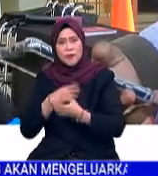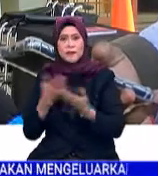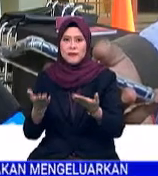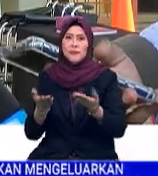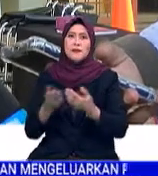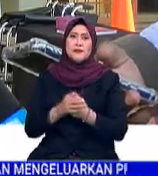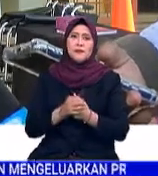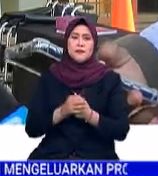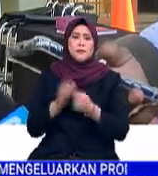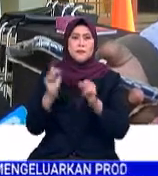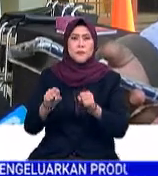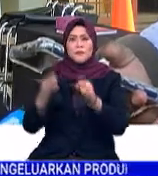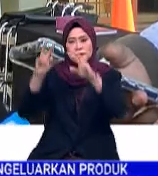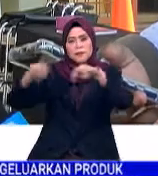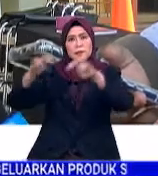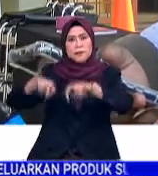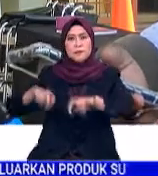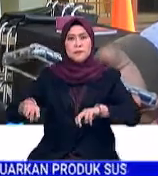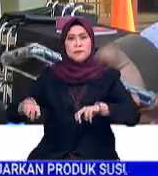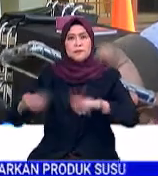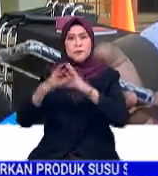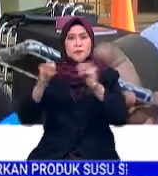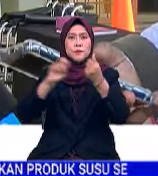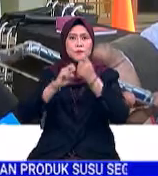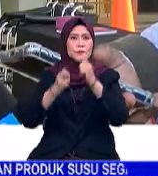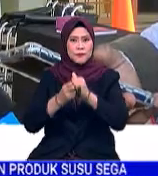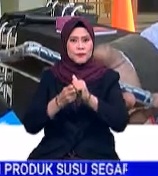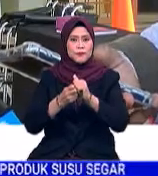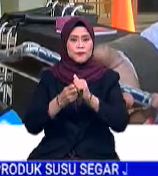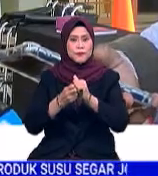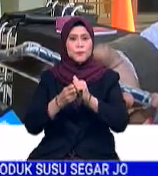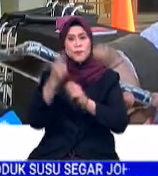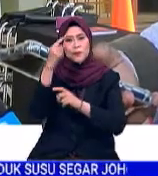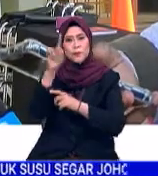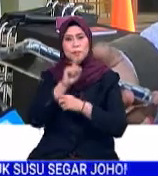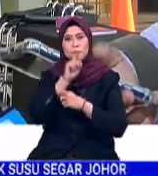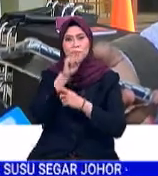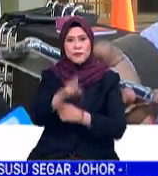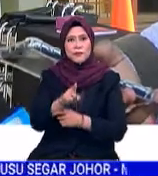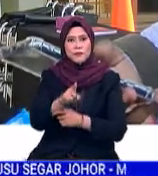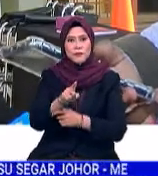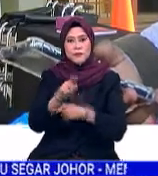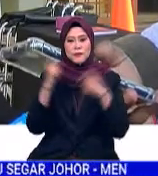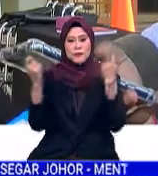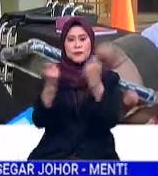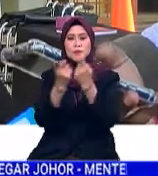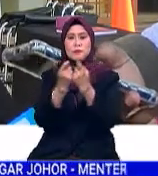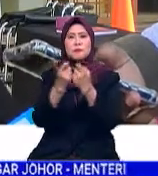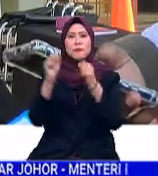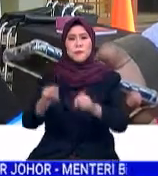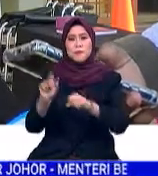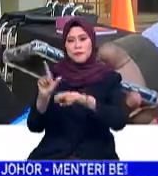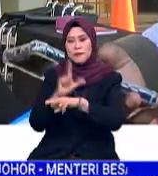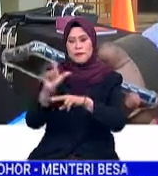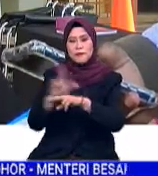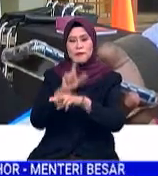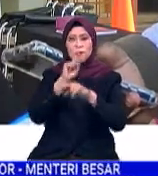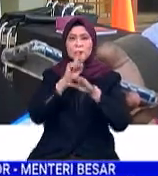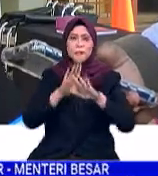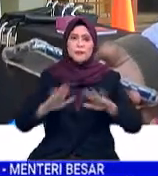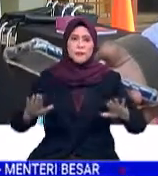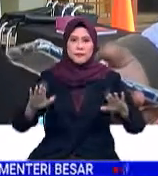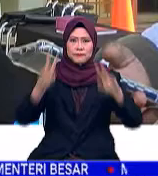cuba selesaikan perkara ini sebaik mungkin yang boleh bagi memastikan pasukan kita dapat berlatih dengan tenteram. Buat masa